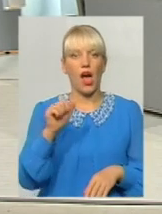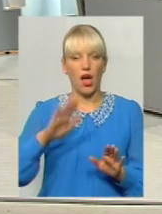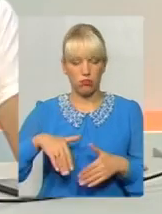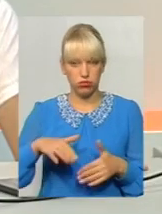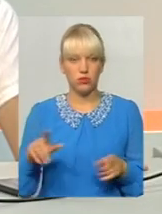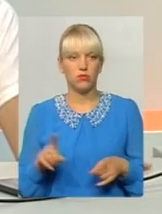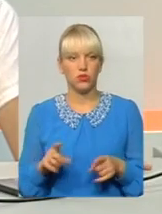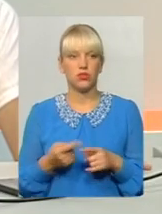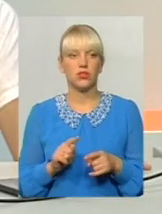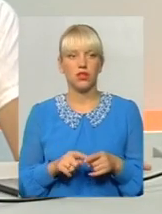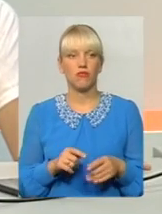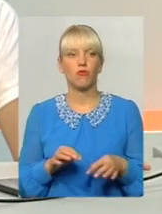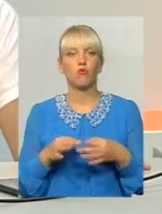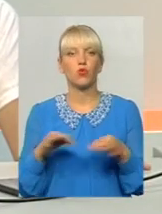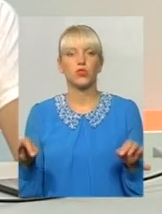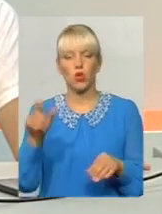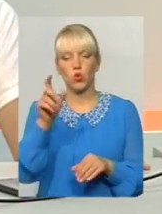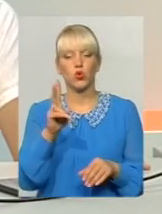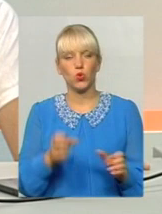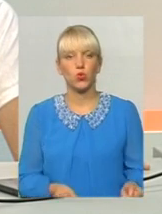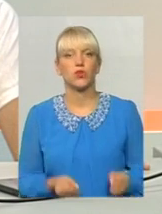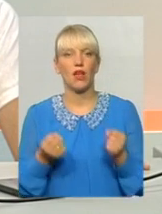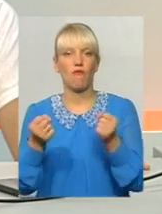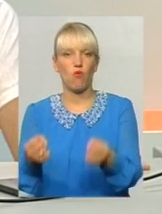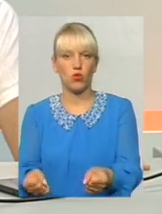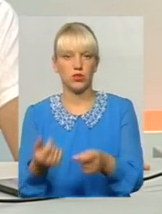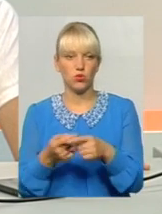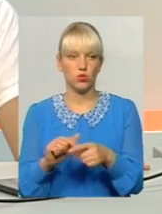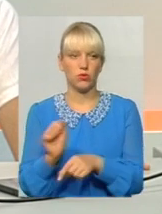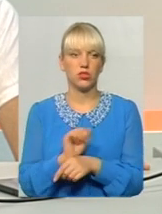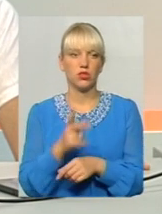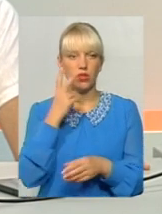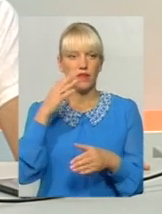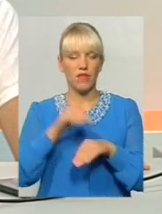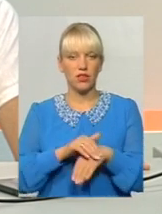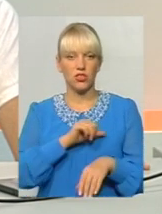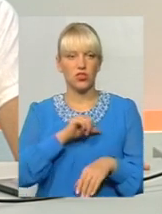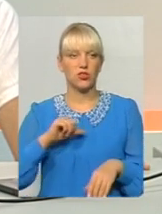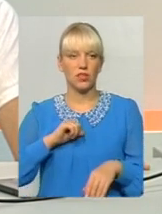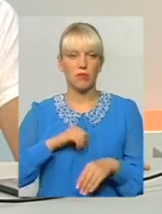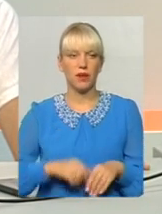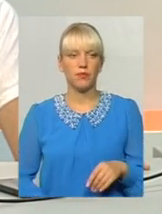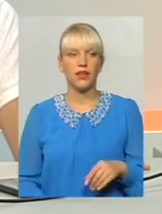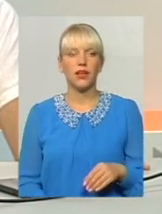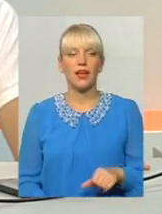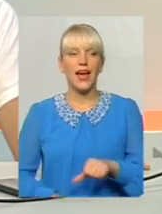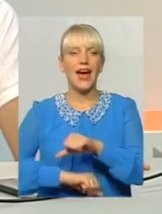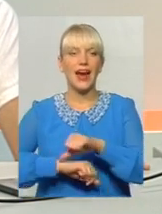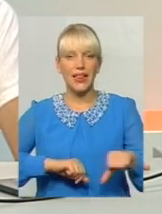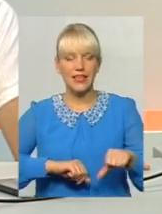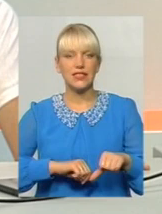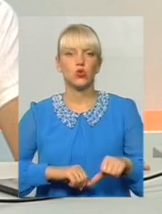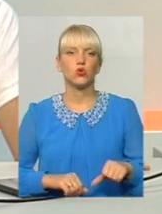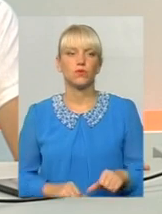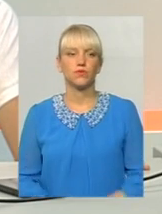а запускають громадянина іншої держави, які перевозить даний транспортний засіб. Тому в цьому є колізія. Тобто, фактично, саму границю, кордон